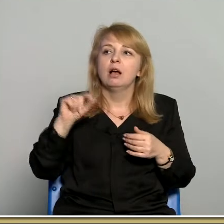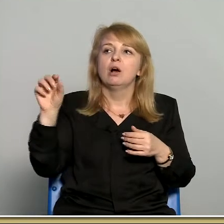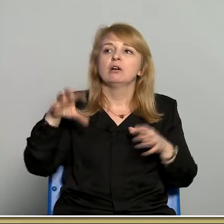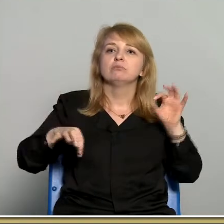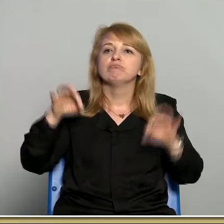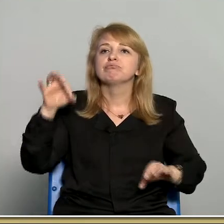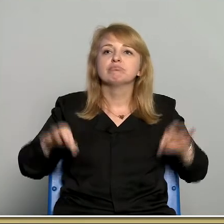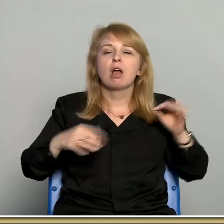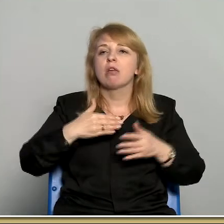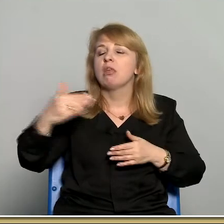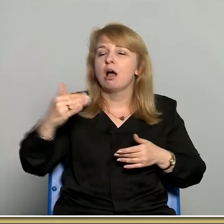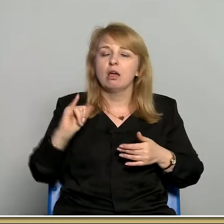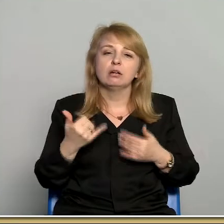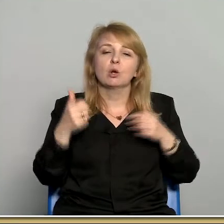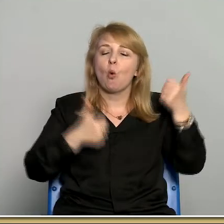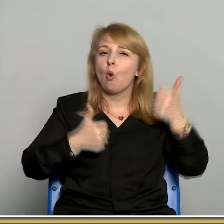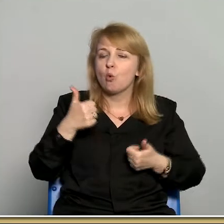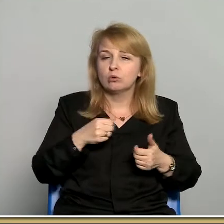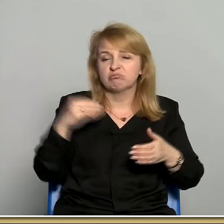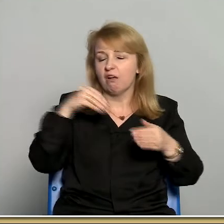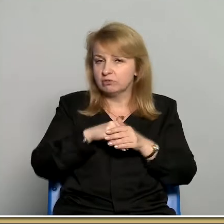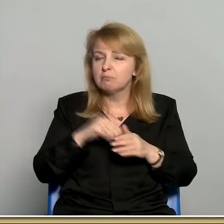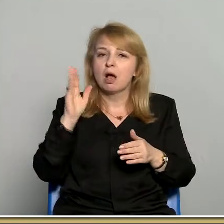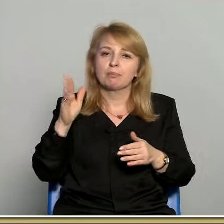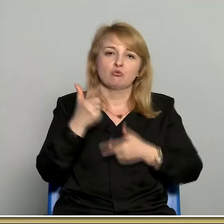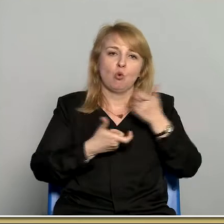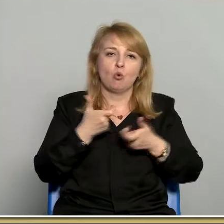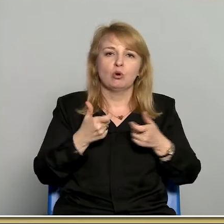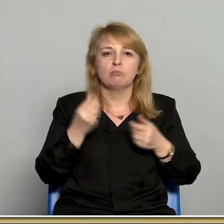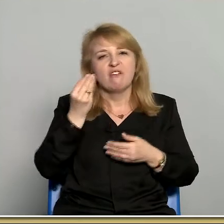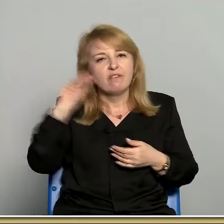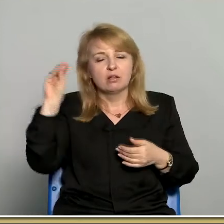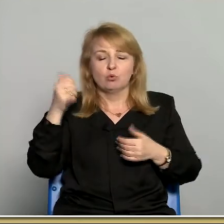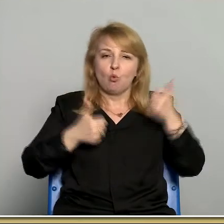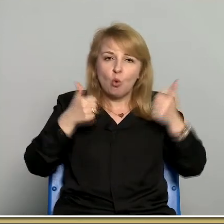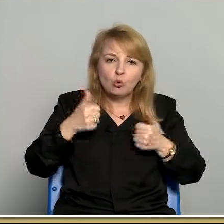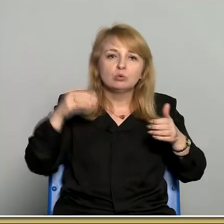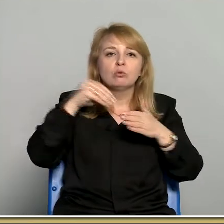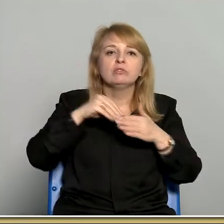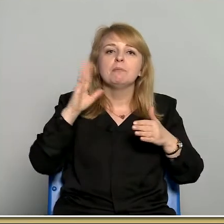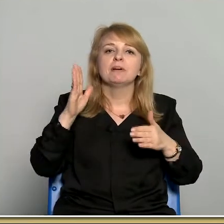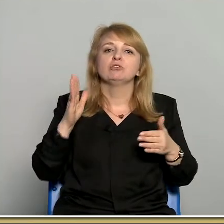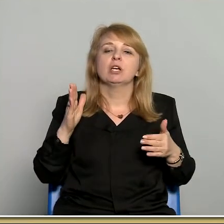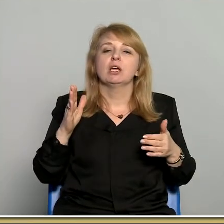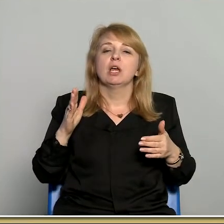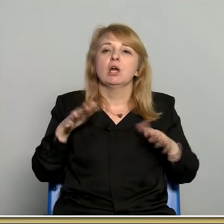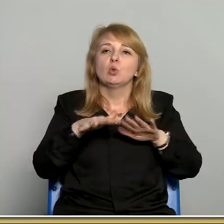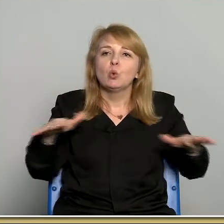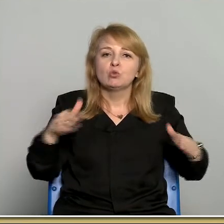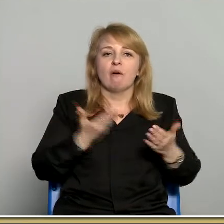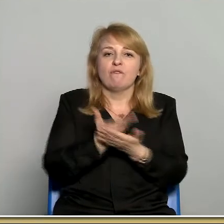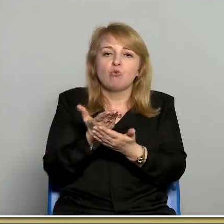wybranych konkursów. Raczej będziemy stosować w większości konkursów, gdzie zakładana będzie duża ilość wniosków.